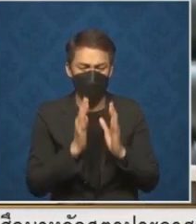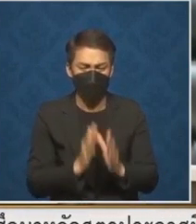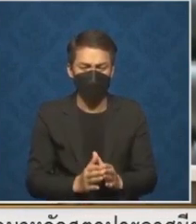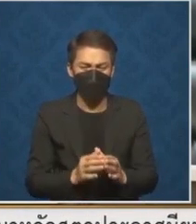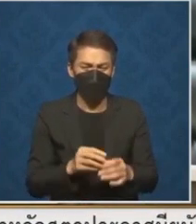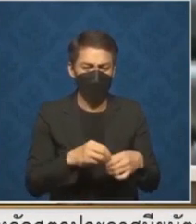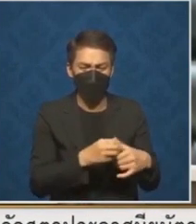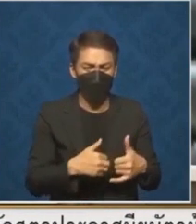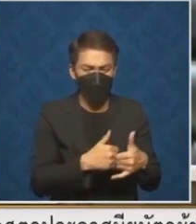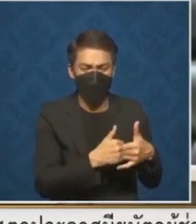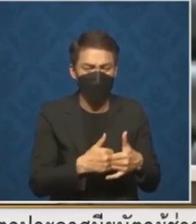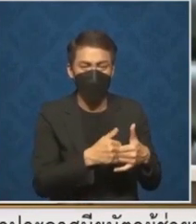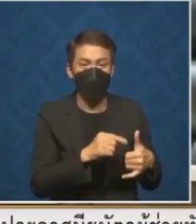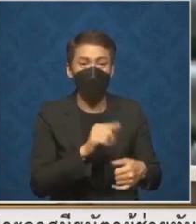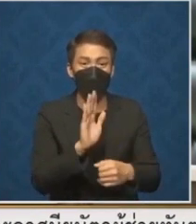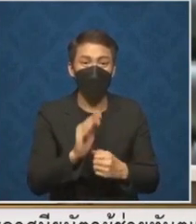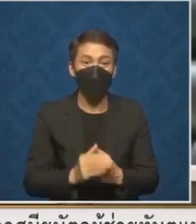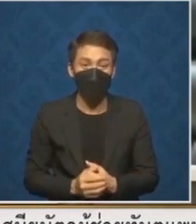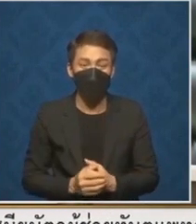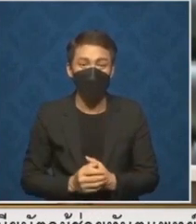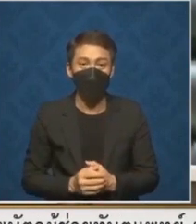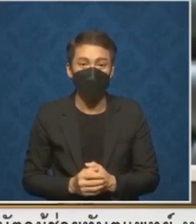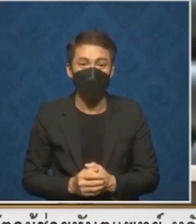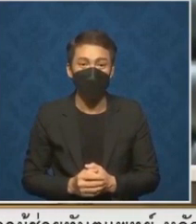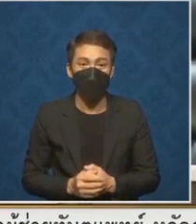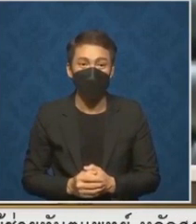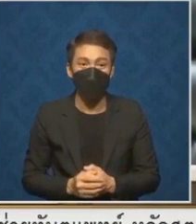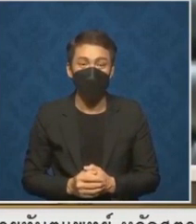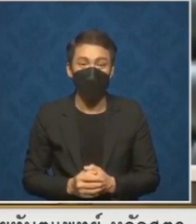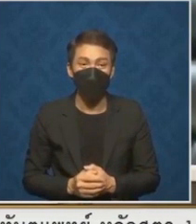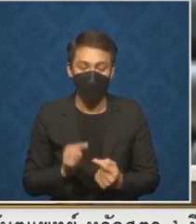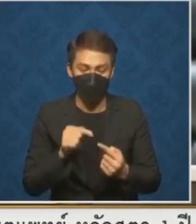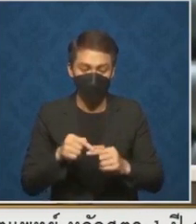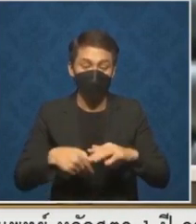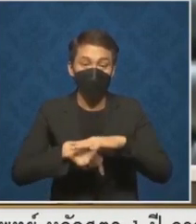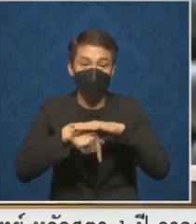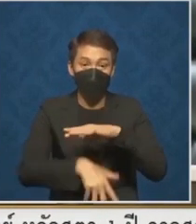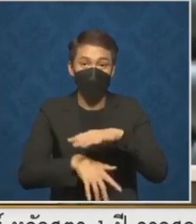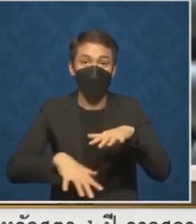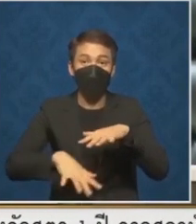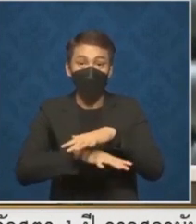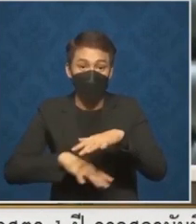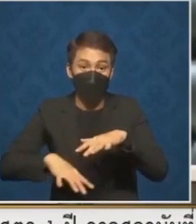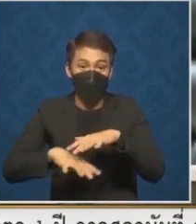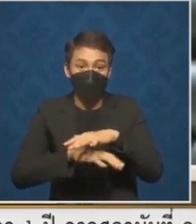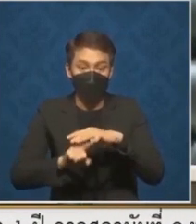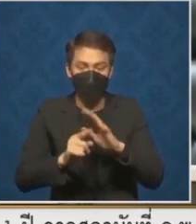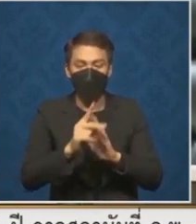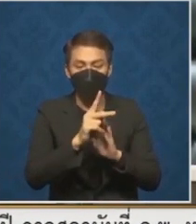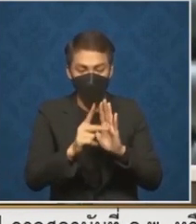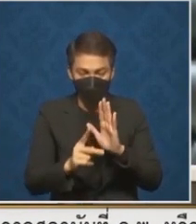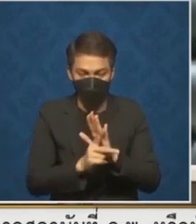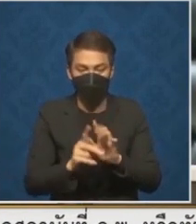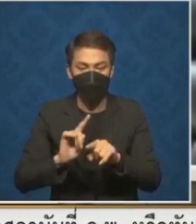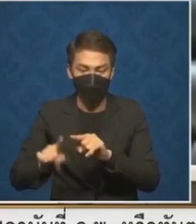อีกประการณหนึ่ที่ผมถามคงสร้างพื้ฐานกฎบายต่างๆ มีสิ